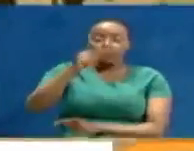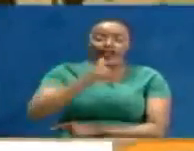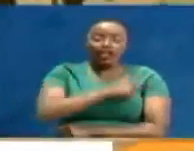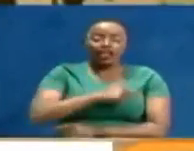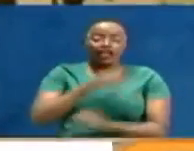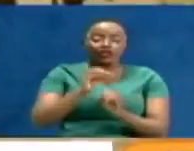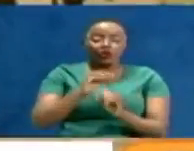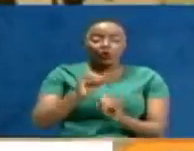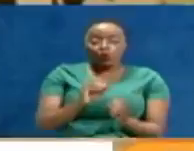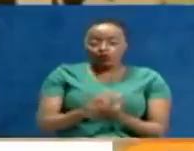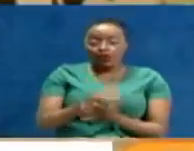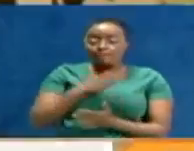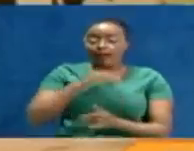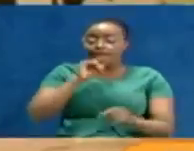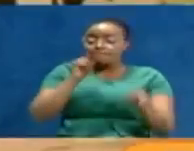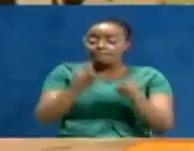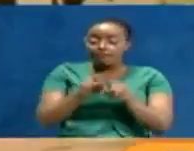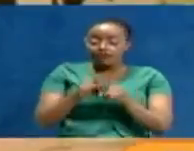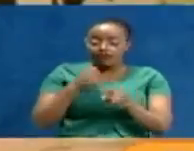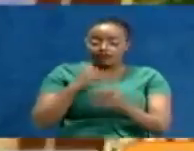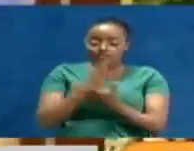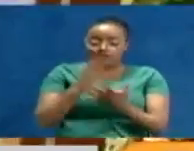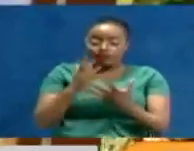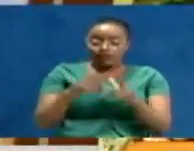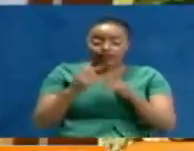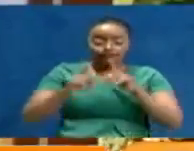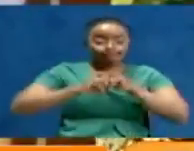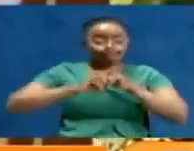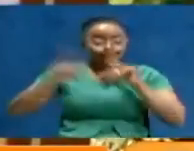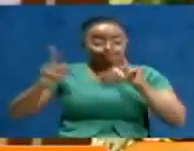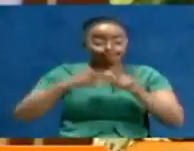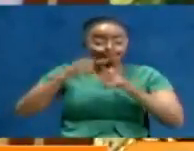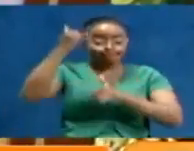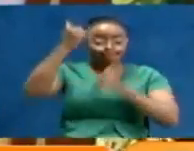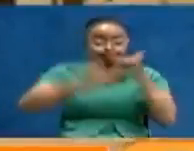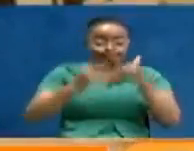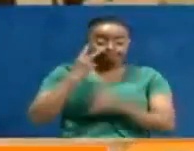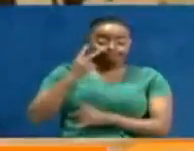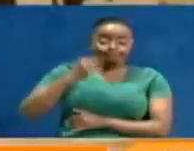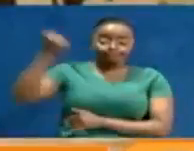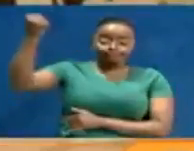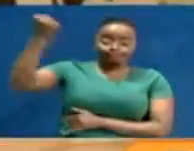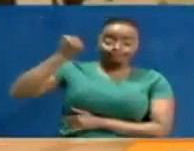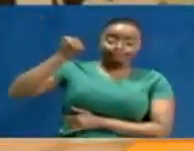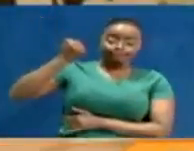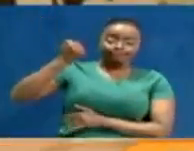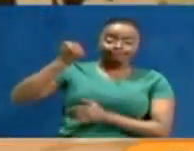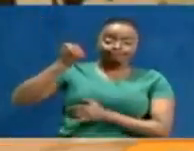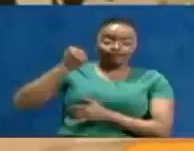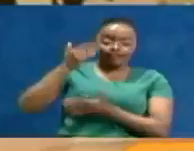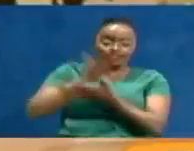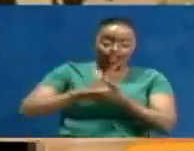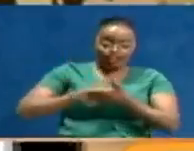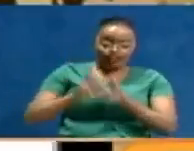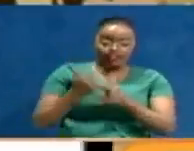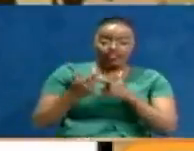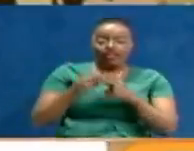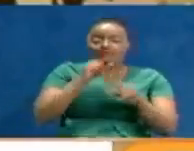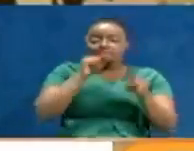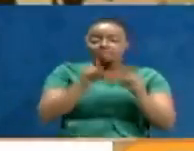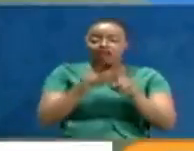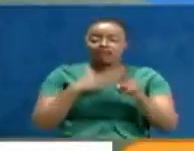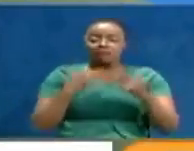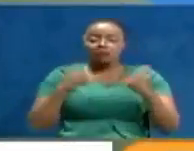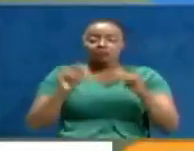lucky. Ndugu yangu alikuwa ameshikilia kimti fulani akiwa ametoroka nacho. Ndio mwisho nikaona tu amemdunga kisu tu hivi. Ndugu yangu